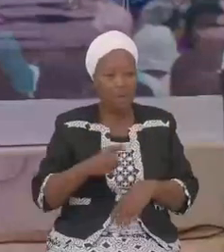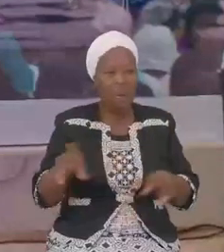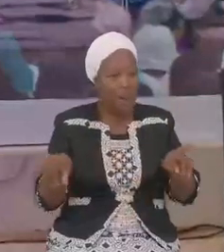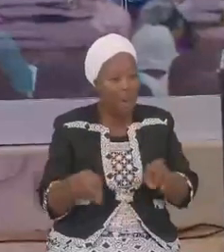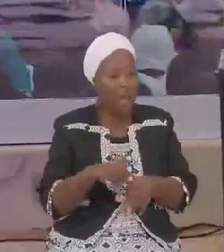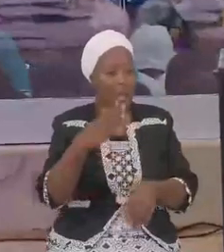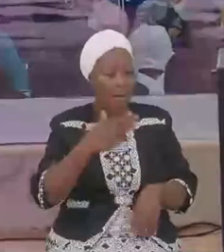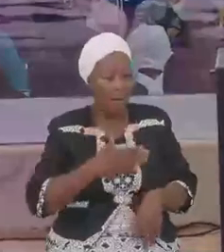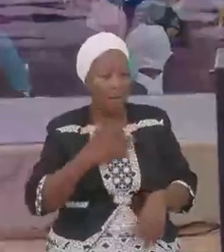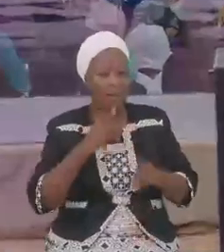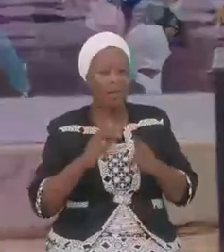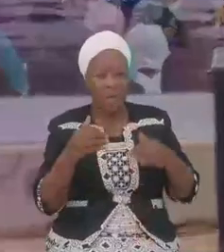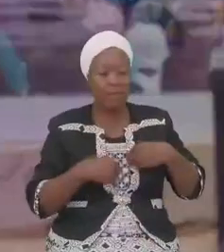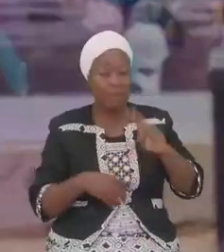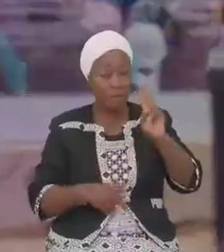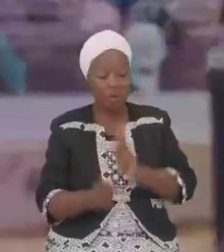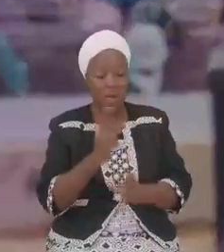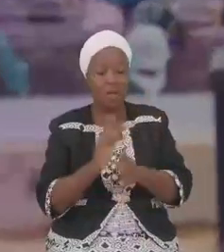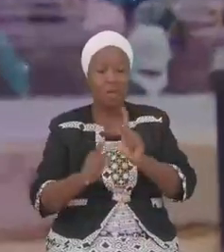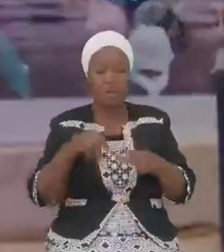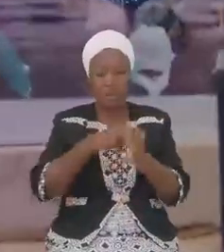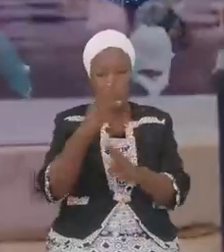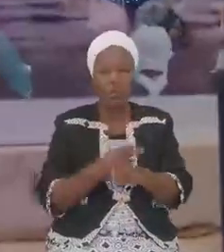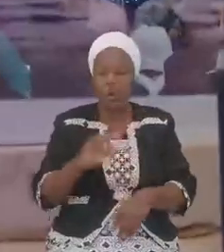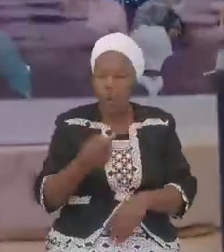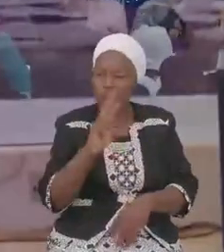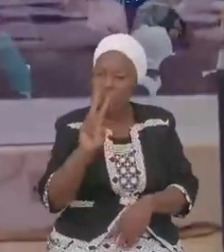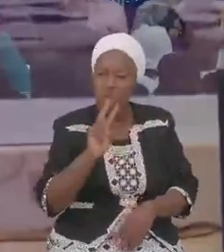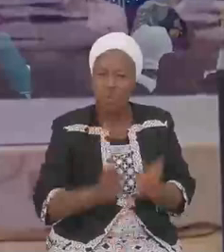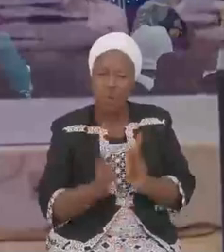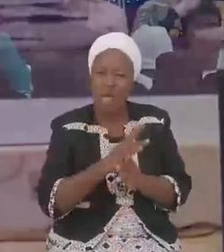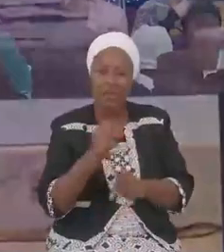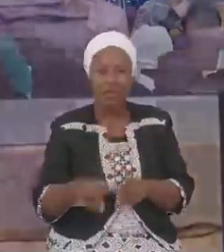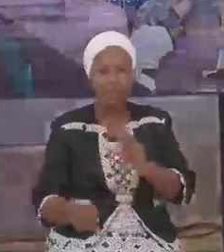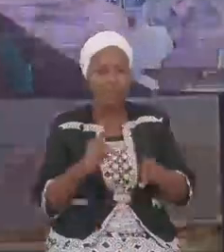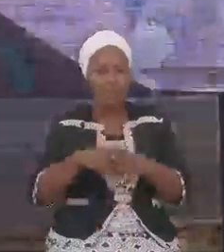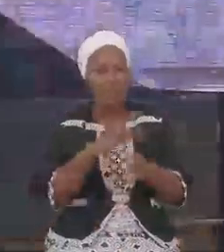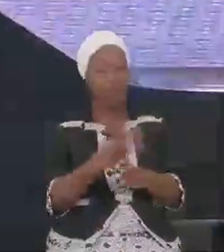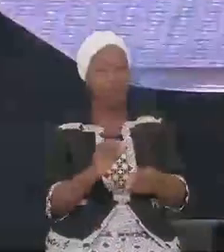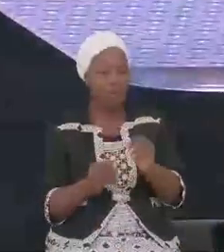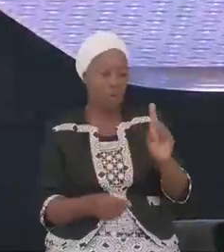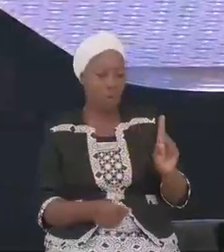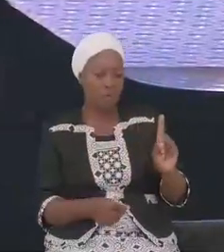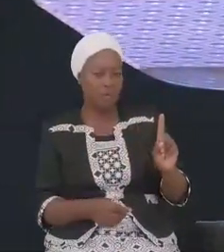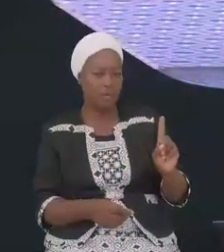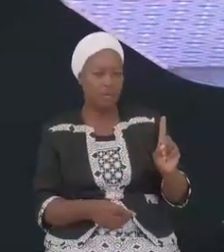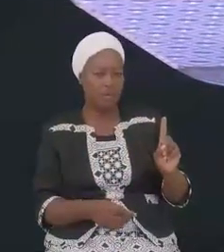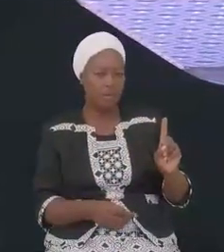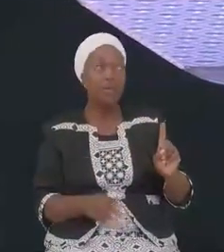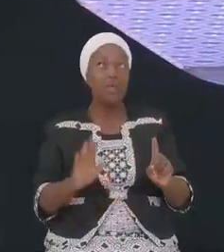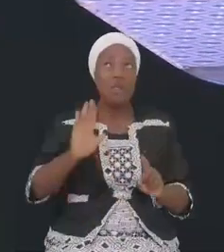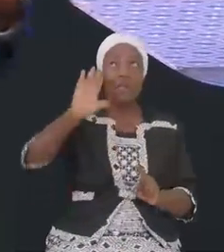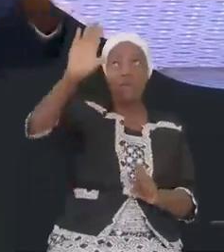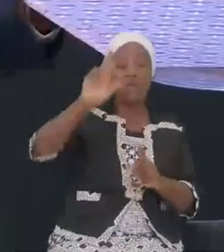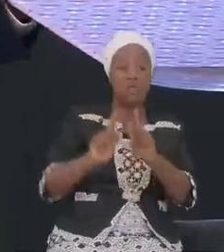Alors, il y a deux types, deux sortes de personnes dans le monde. Numéro un, son